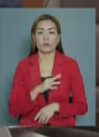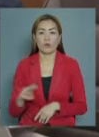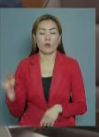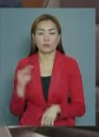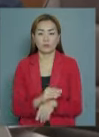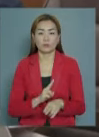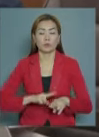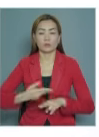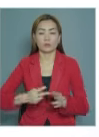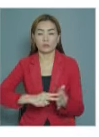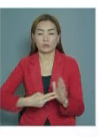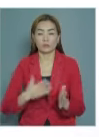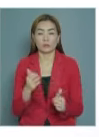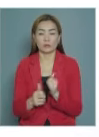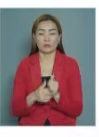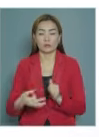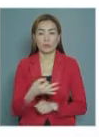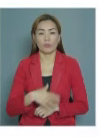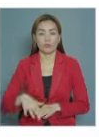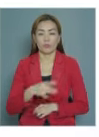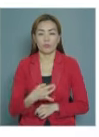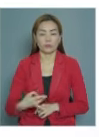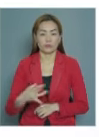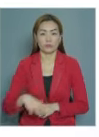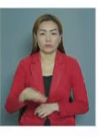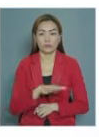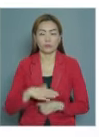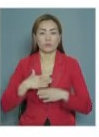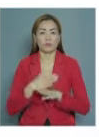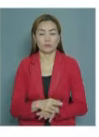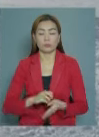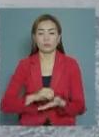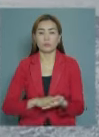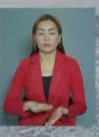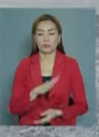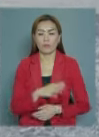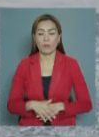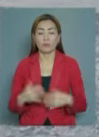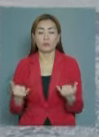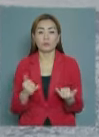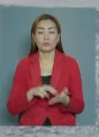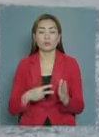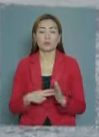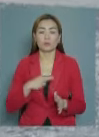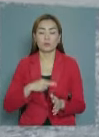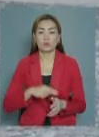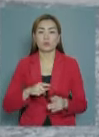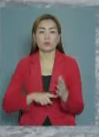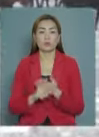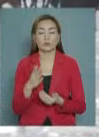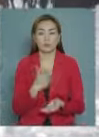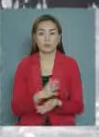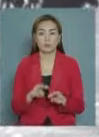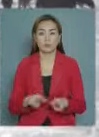қосымша қайтару жоспарын әрбір облыста аудан бөлінісінде бөліп бекітіп қойдық. Қазір бұл бағыттағы жұмыстар басталып кетті,